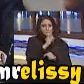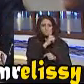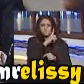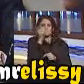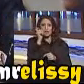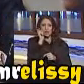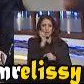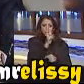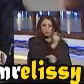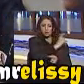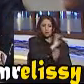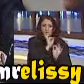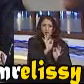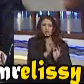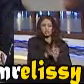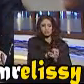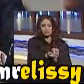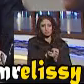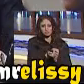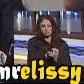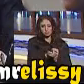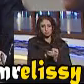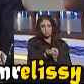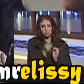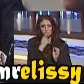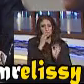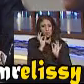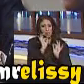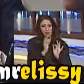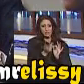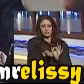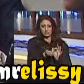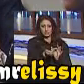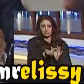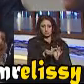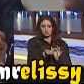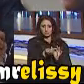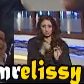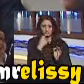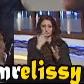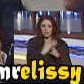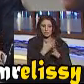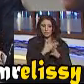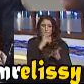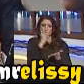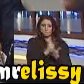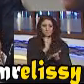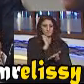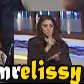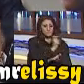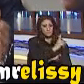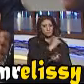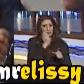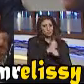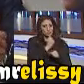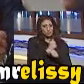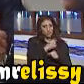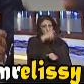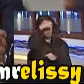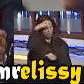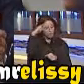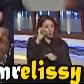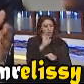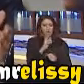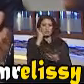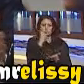تاخد مرتباتها، وتصدر تعليماتك بالتحقيق مع الموظف اللي ما صرفش للناس دي مرتباتها، زي ما بيشتغلوا ياخدوا حقهم يا سياده